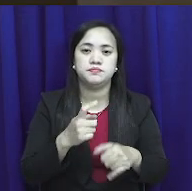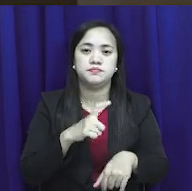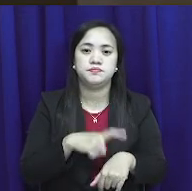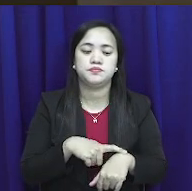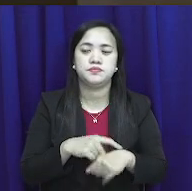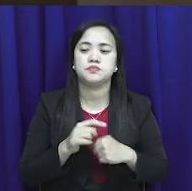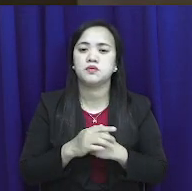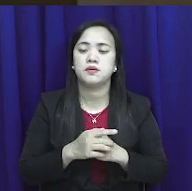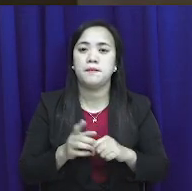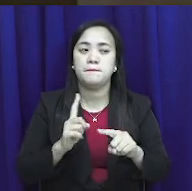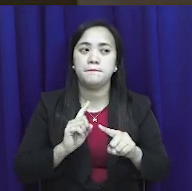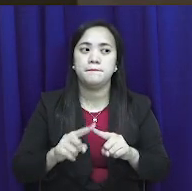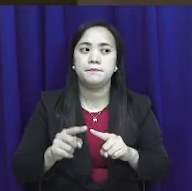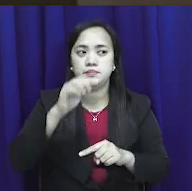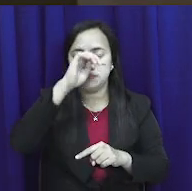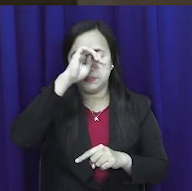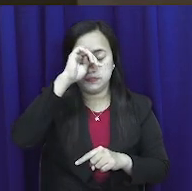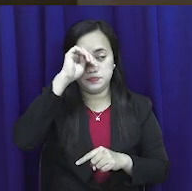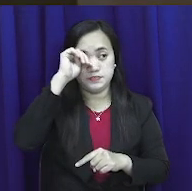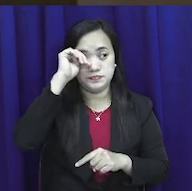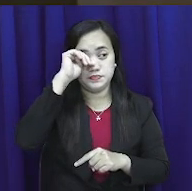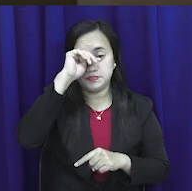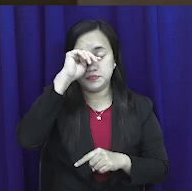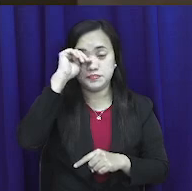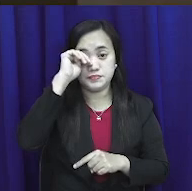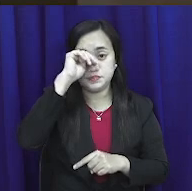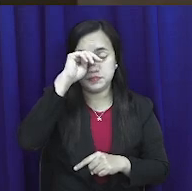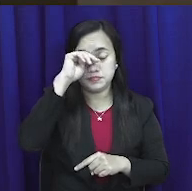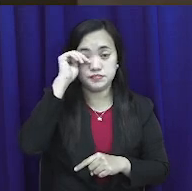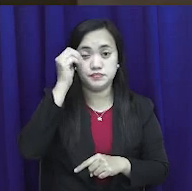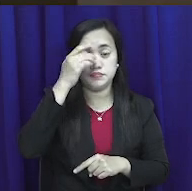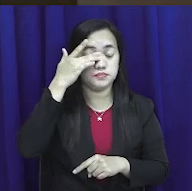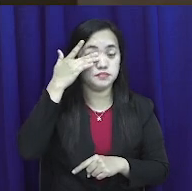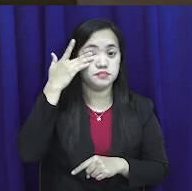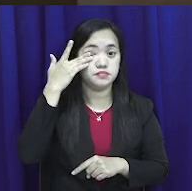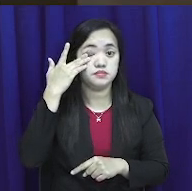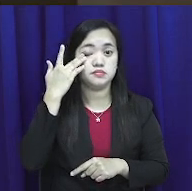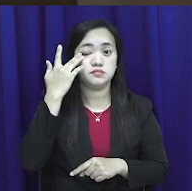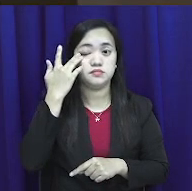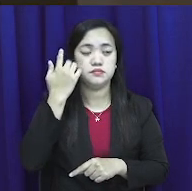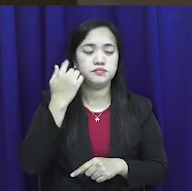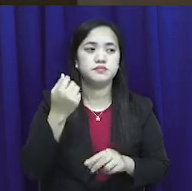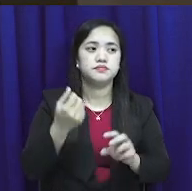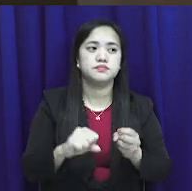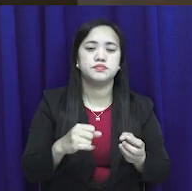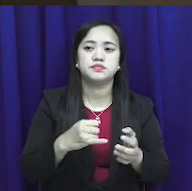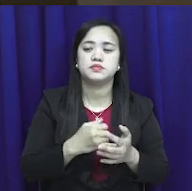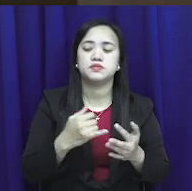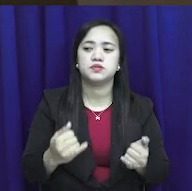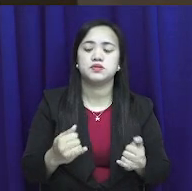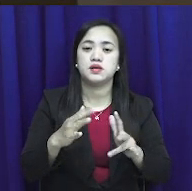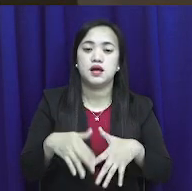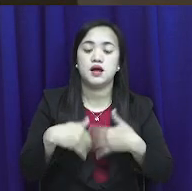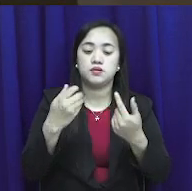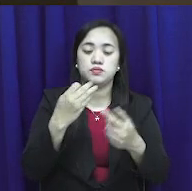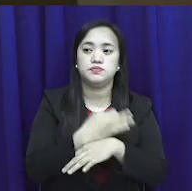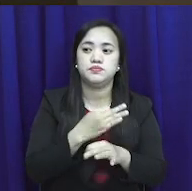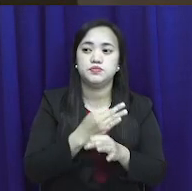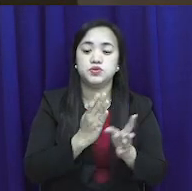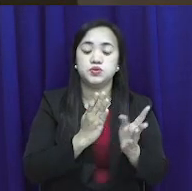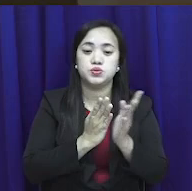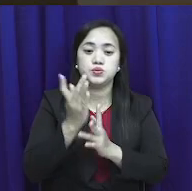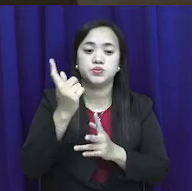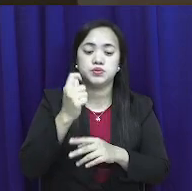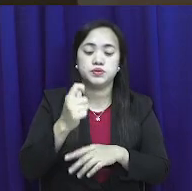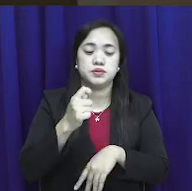ganyan pero mas ako correct me if i'm wrong Ma'am sa paunawa mas lalo ka pa natutong ayusin yung oras mo through the Ministry